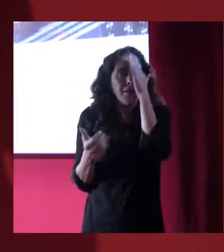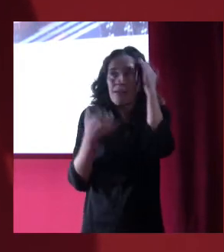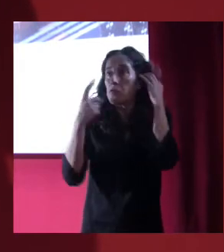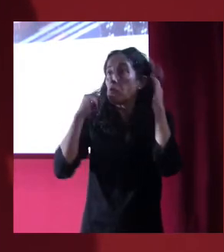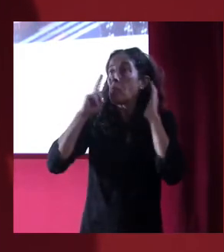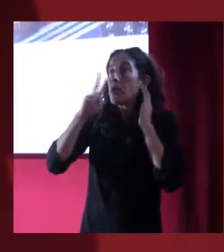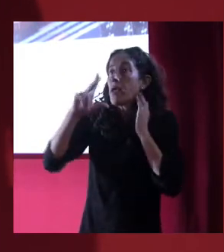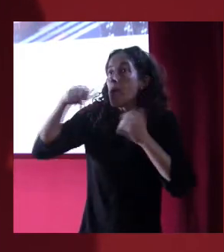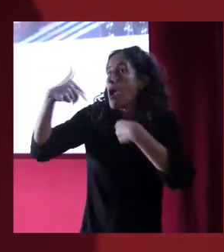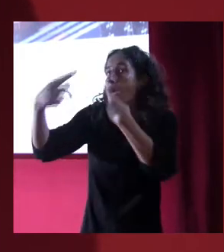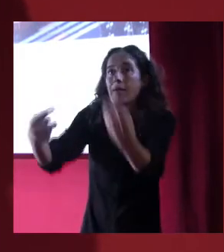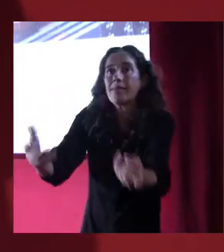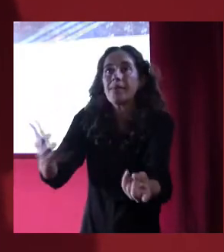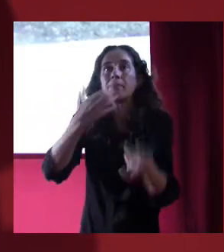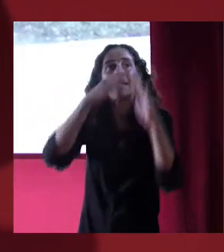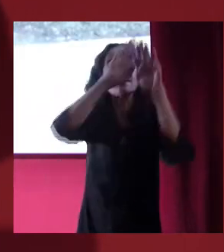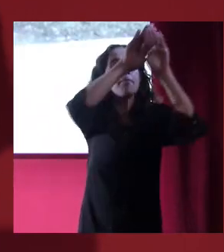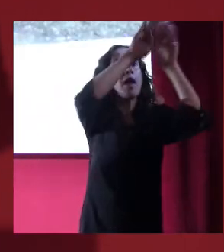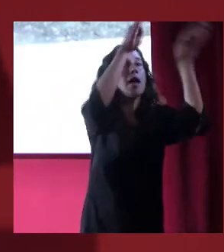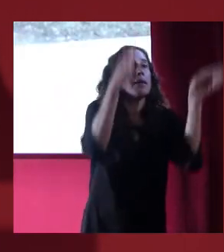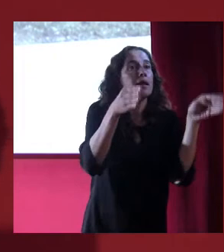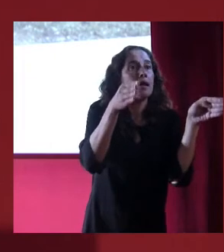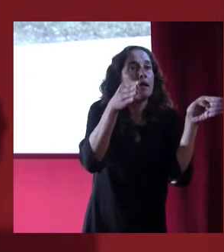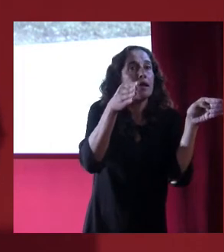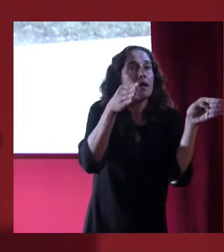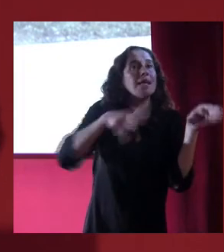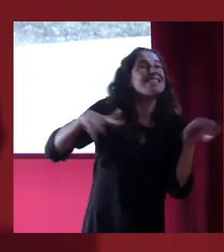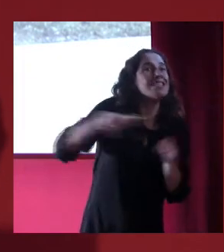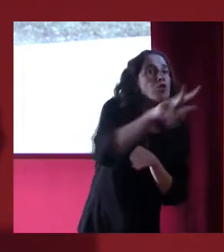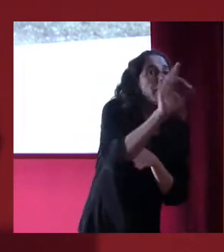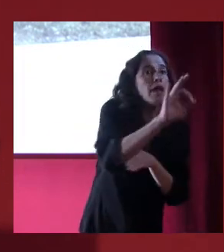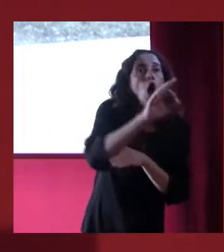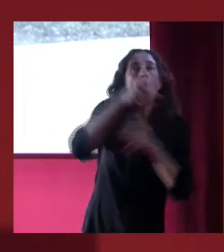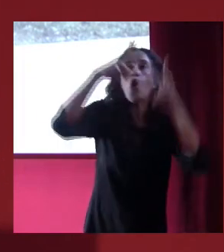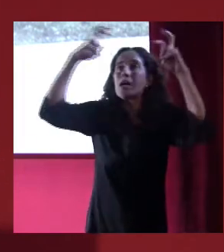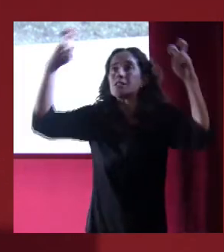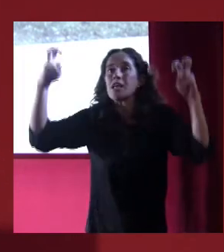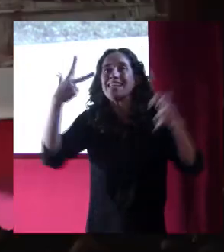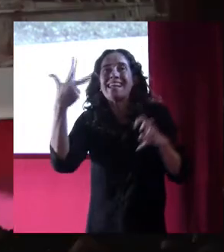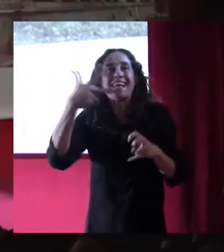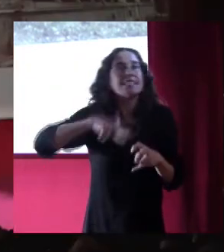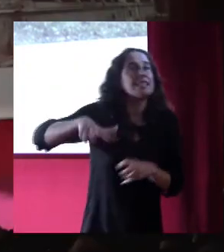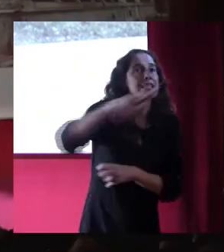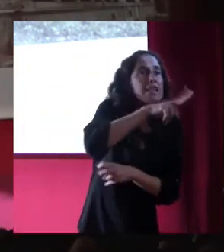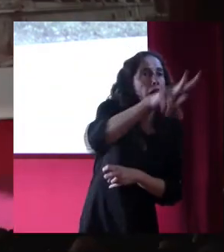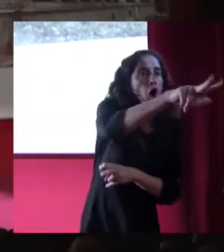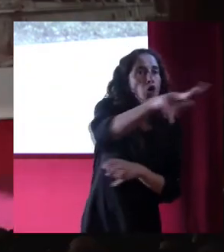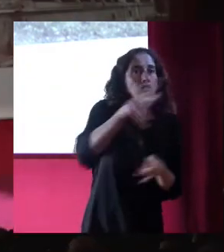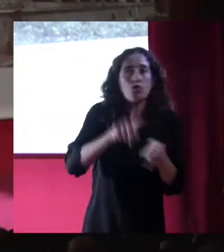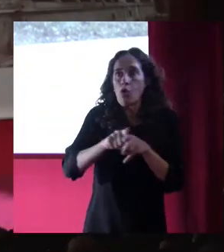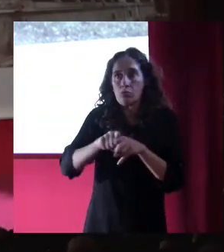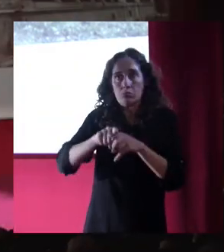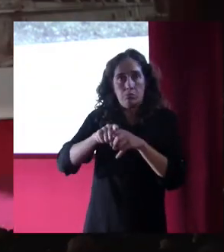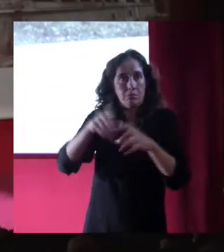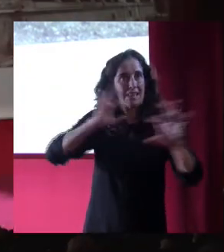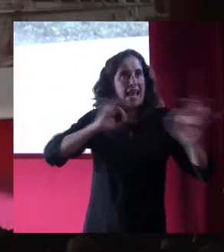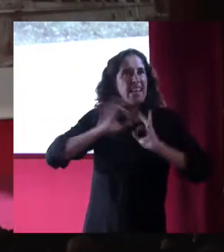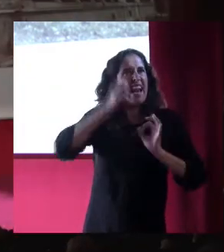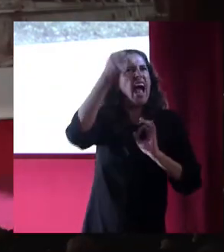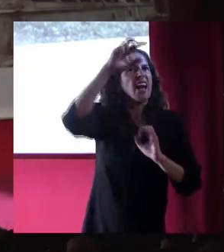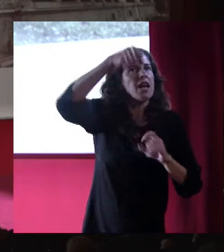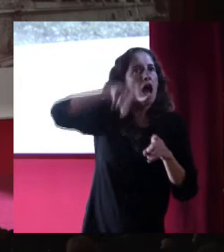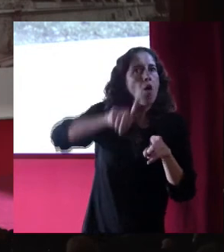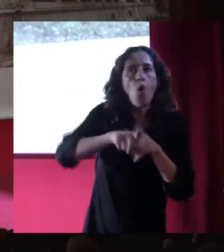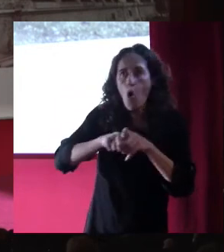dia. A l'hivernacle de la Ciutadella i al Castell dels Tres Dragons, al Teatre Arnau i a la muntanya de Montjuïc, als carrers